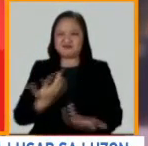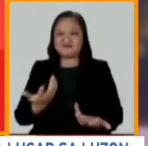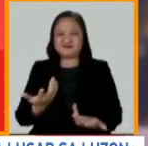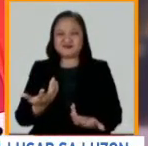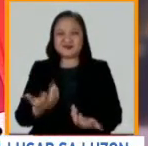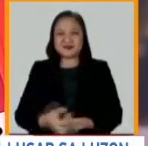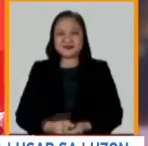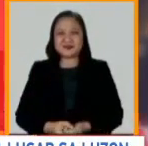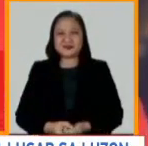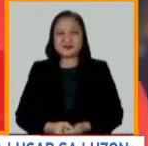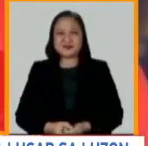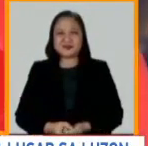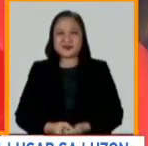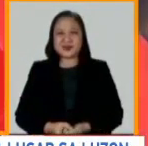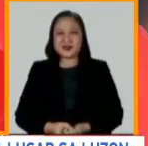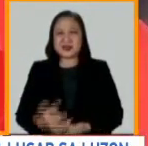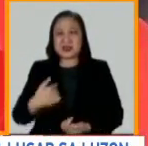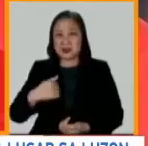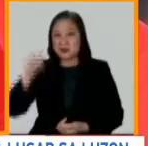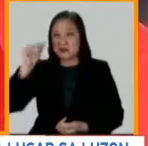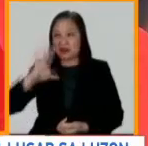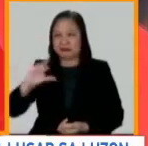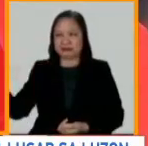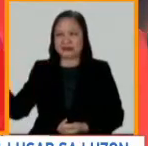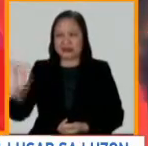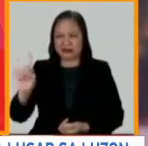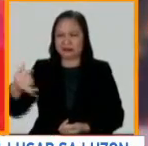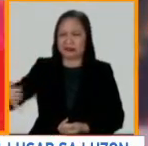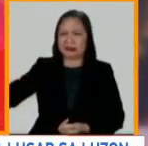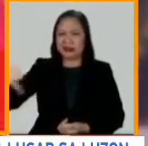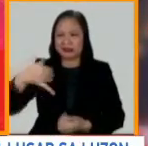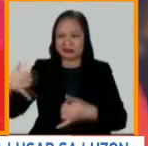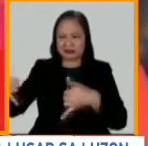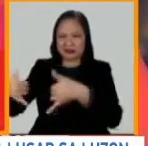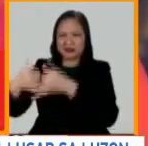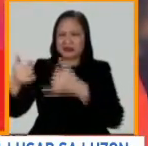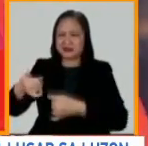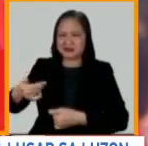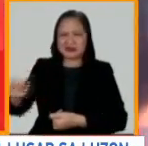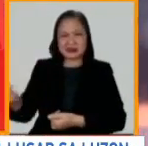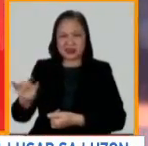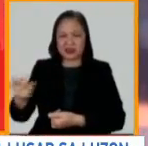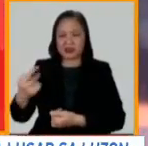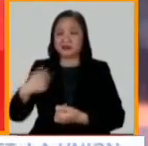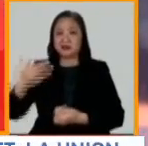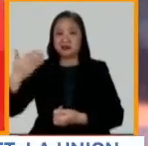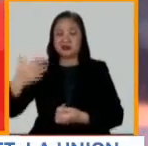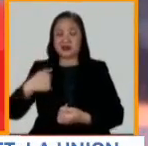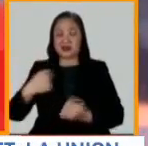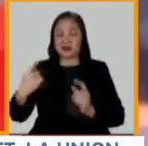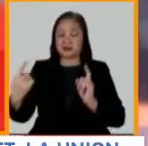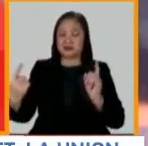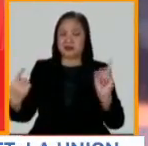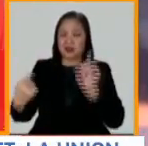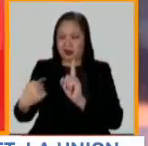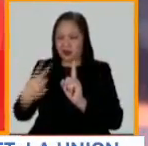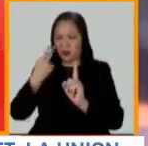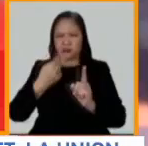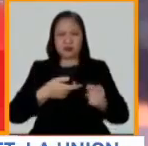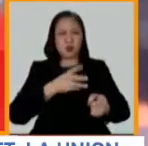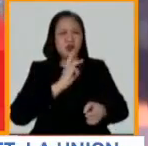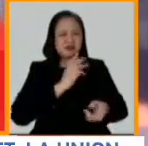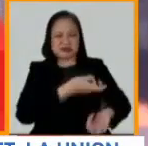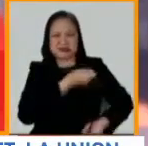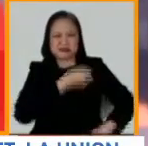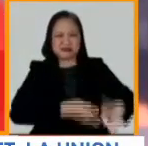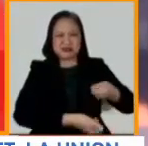Dumaan yung lalaki na nagiinuman sila dalawa kasi dito sila sa harapan nagiinom. Tapos nagigib ako ng tubig nun. Nung nagbihis